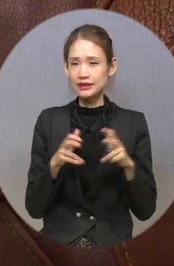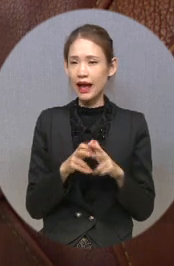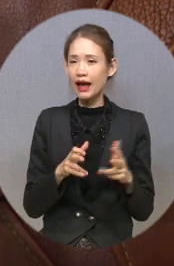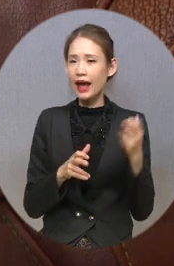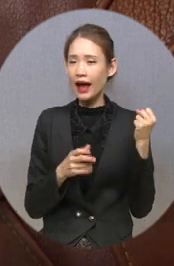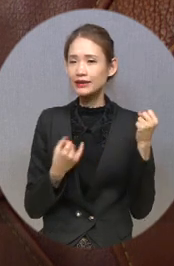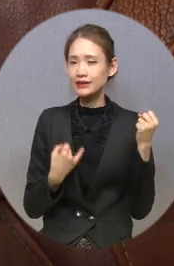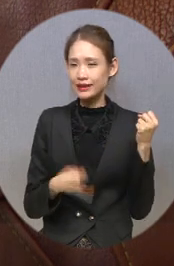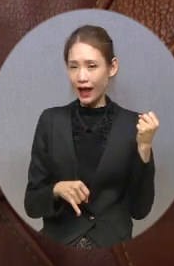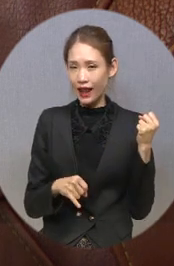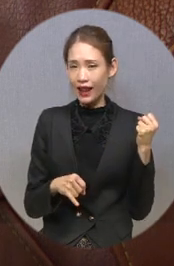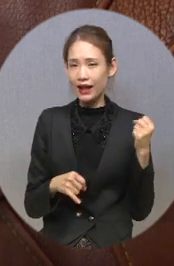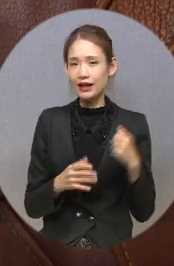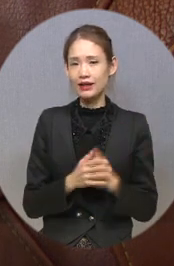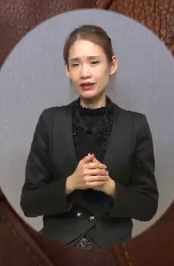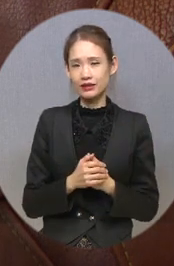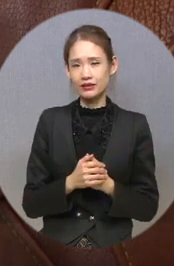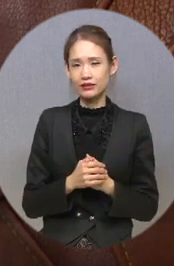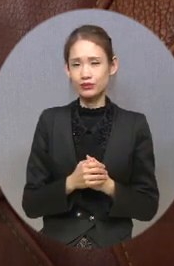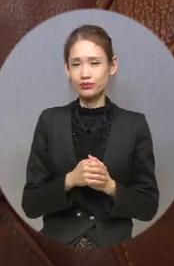장애인 딸에게